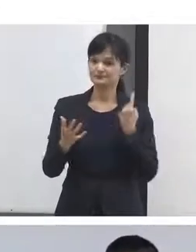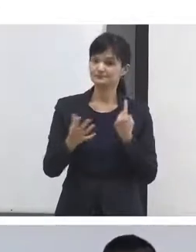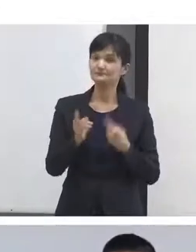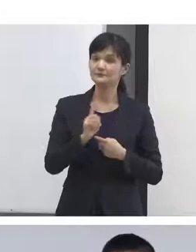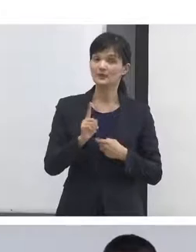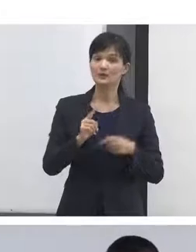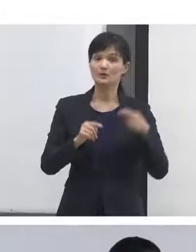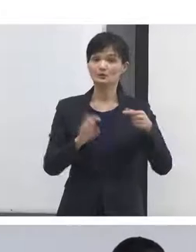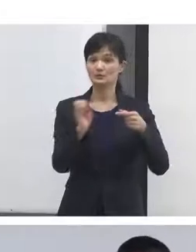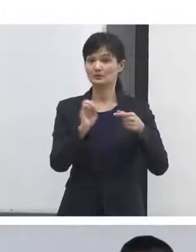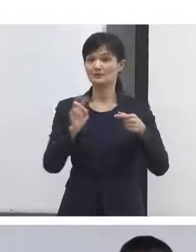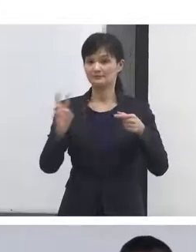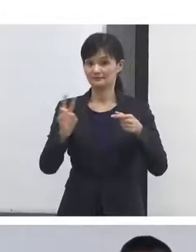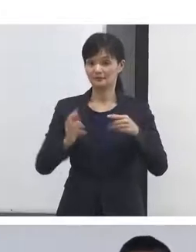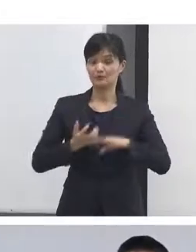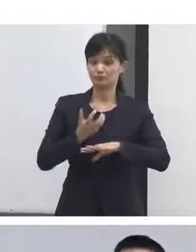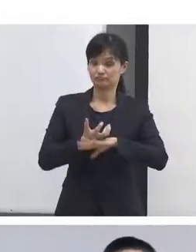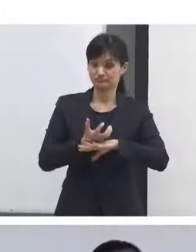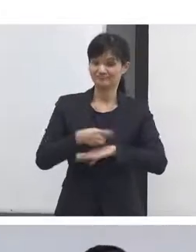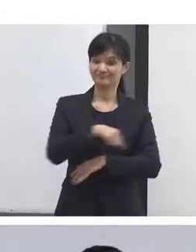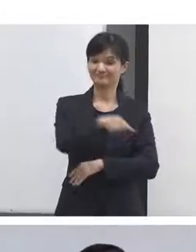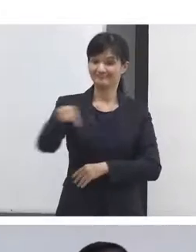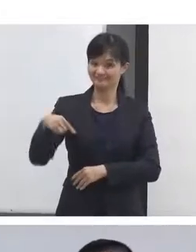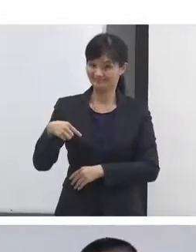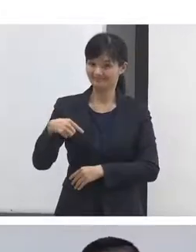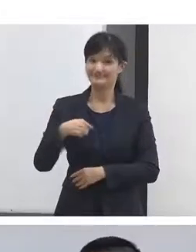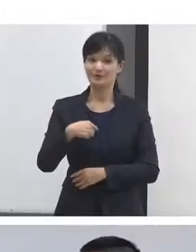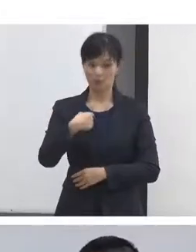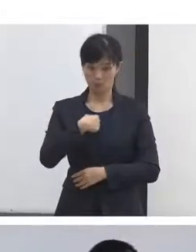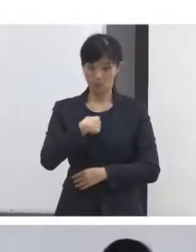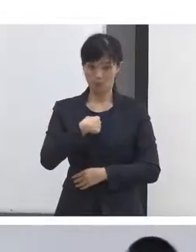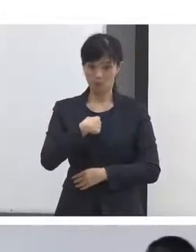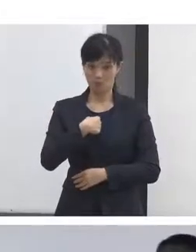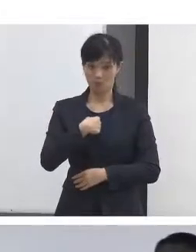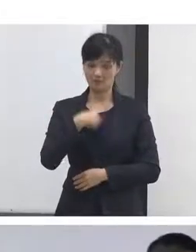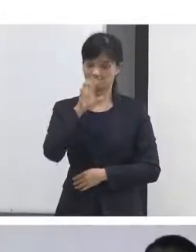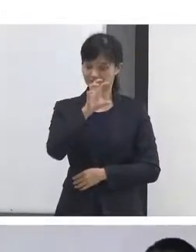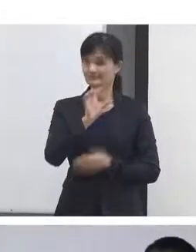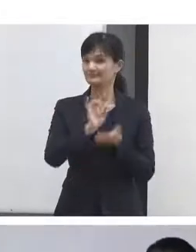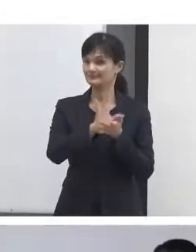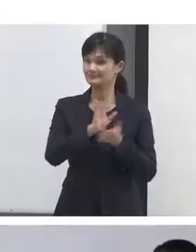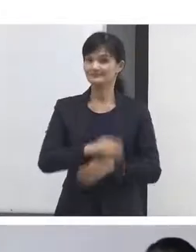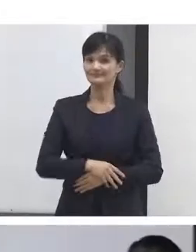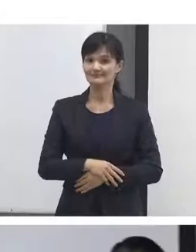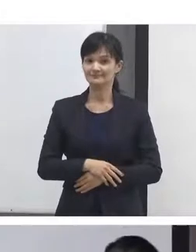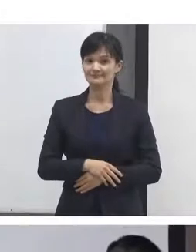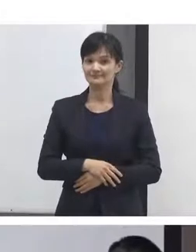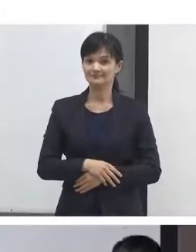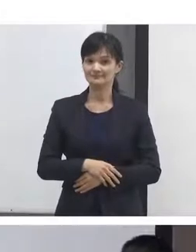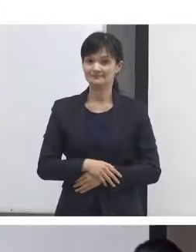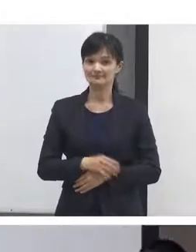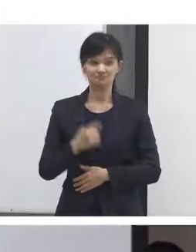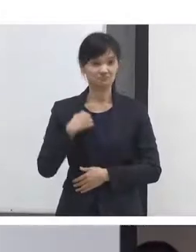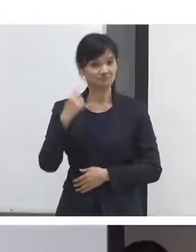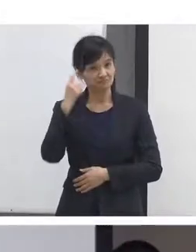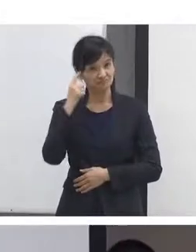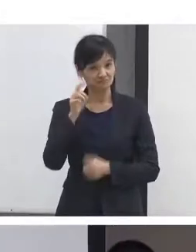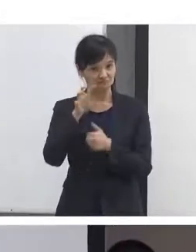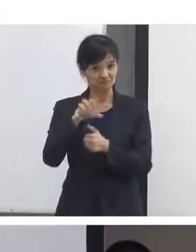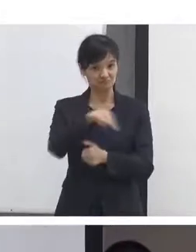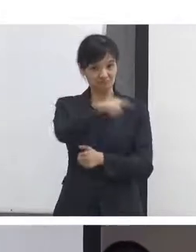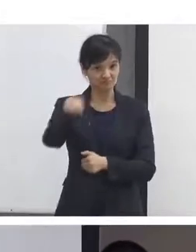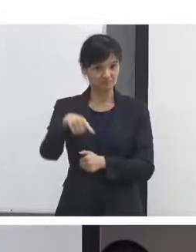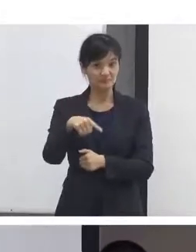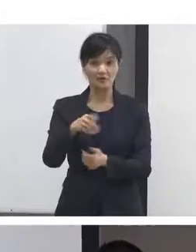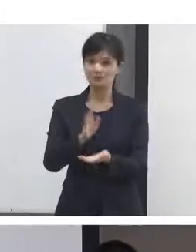G0V 贡献者们，就不要把自己放进去。这我并没有觉得大家应该要怎么讲，而是我自己想了